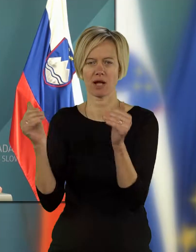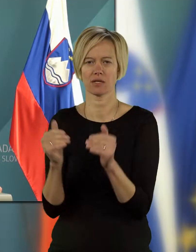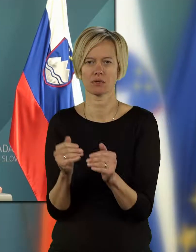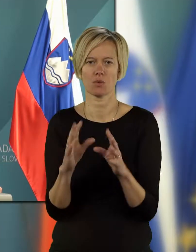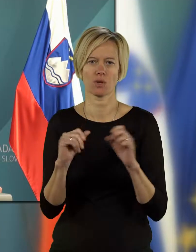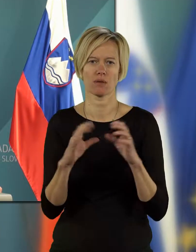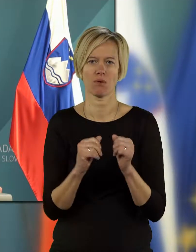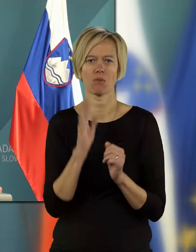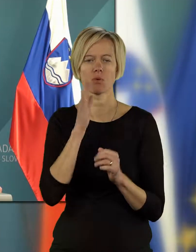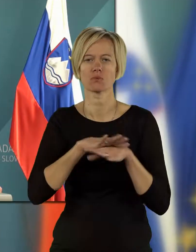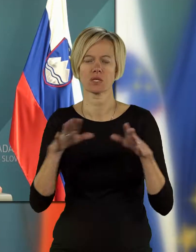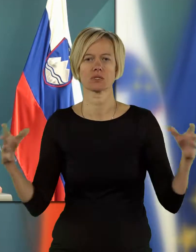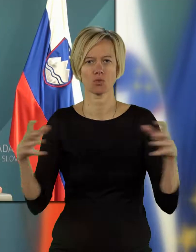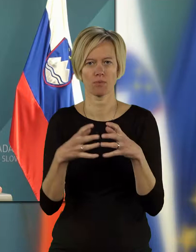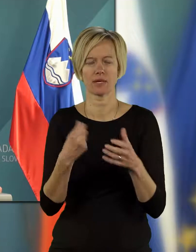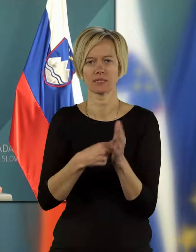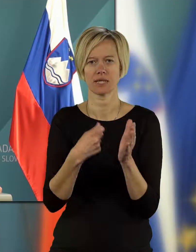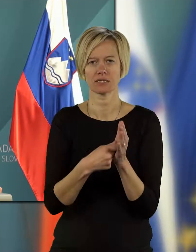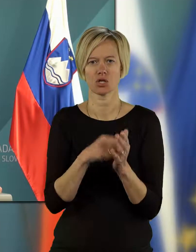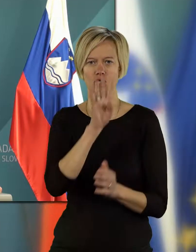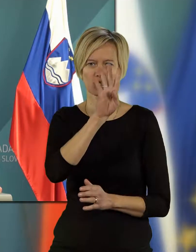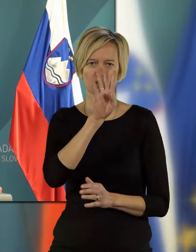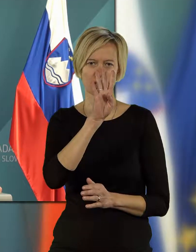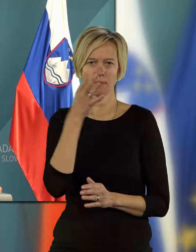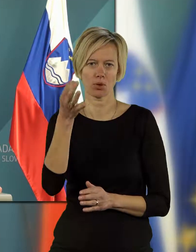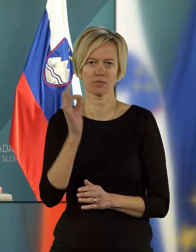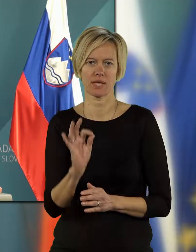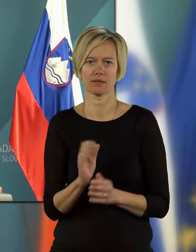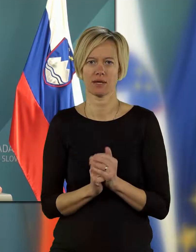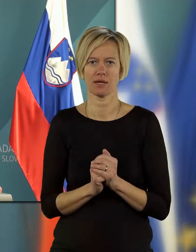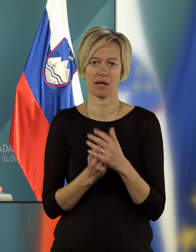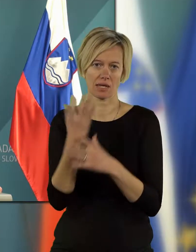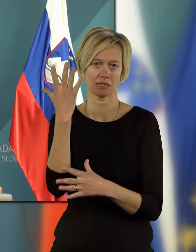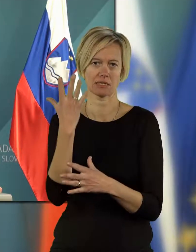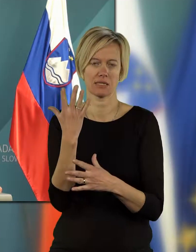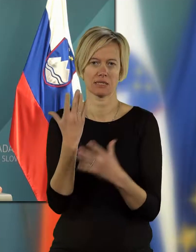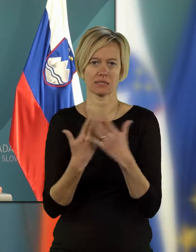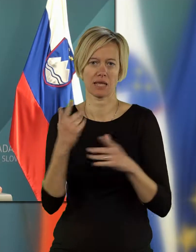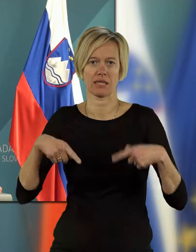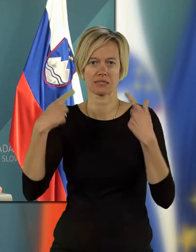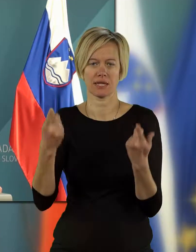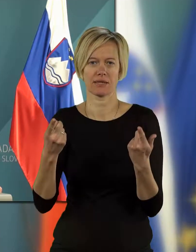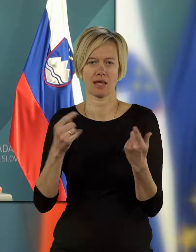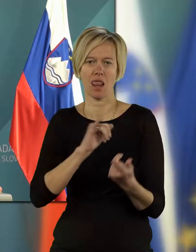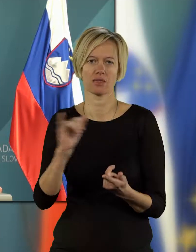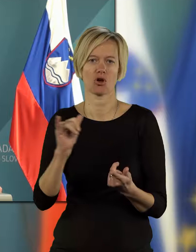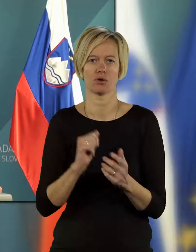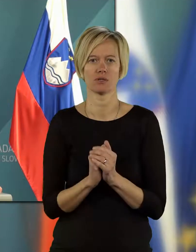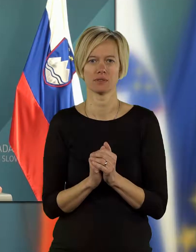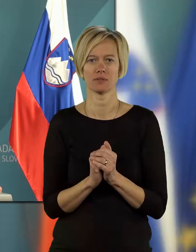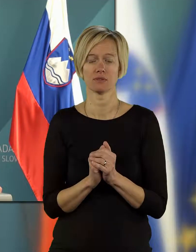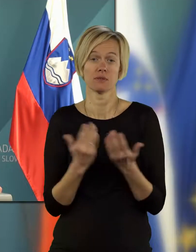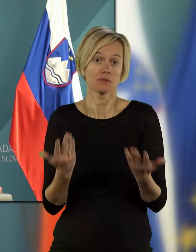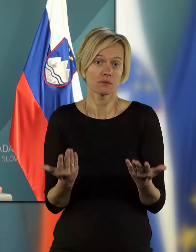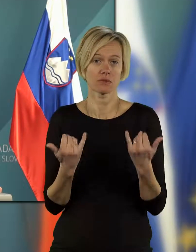omejevalnih ukrepov, bo vse to skupaj zneslo 4% rasti za